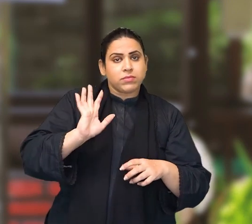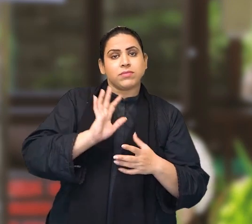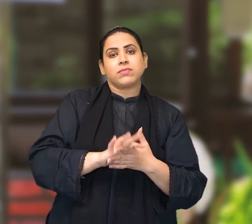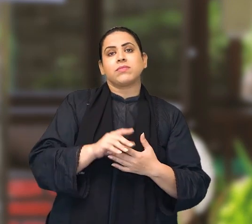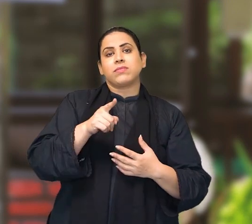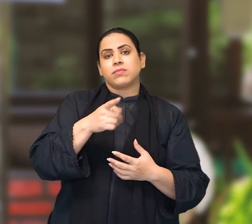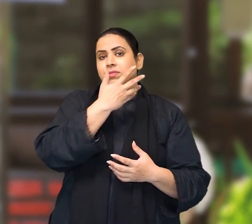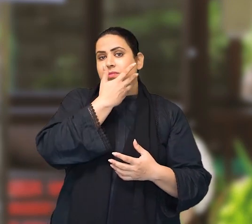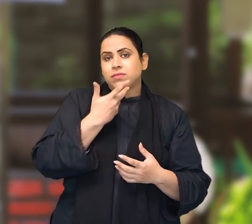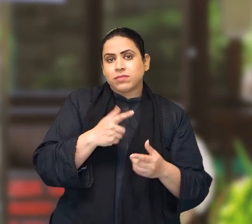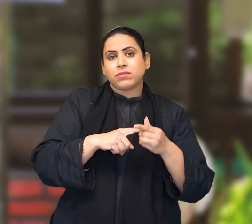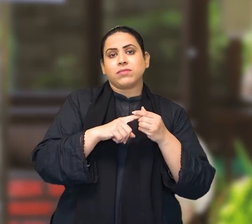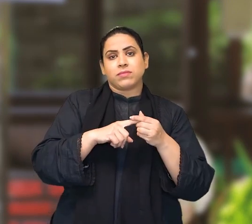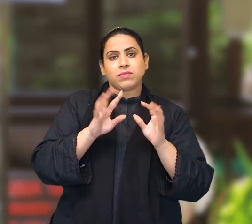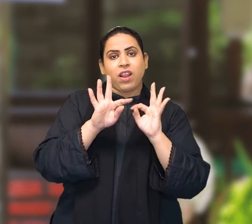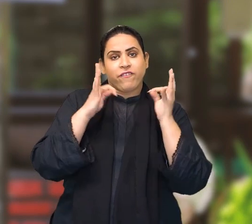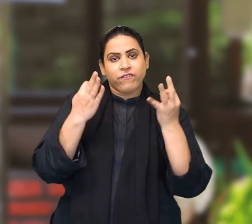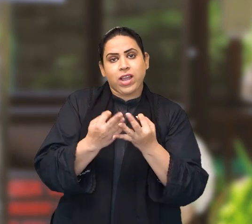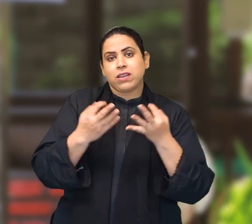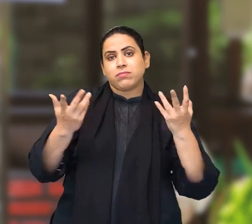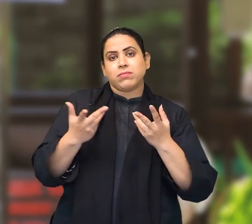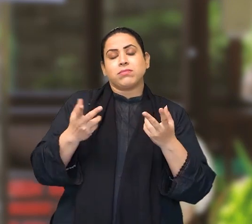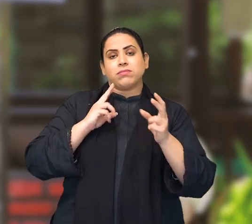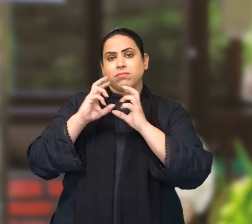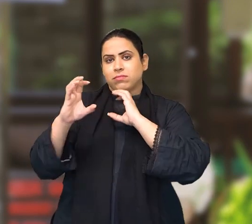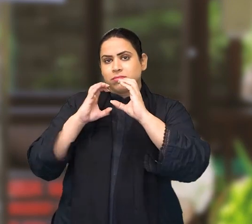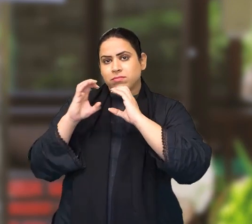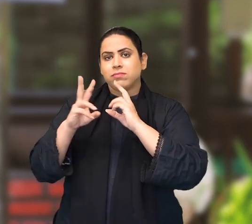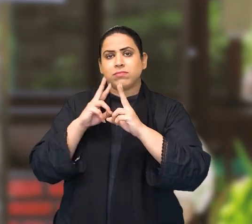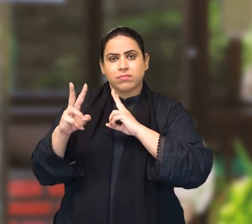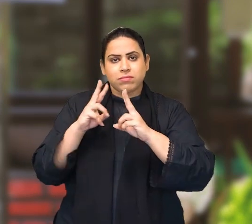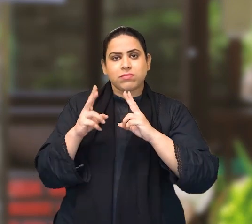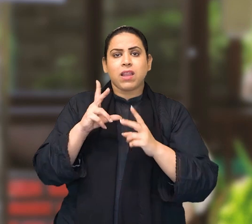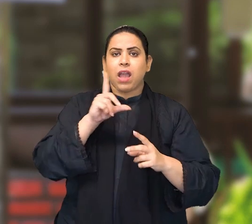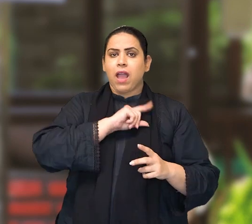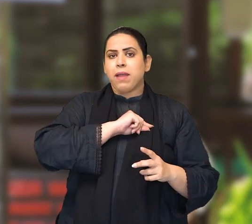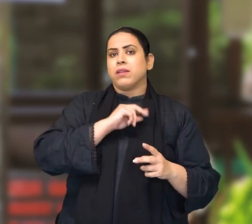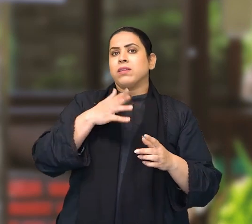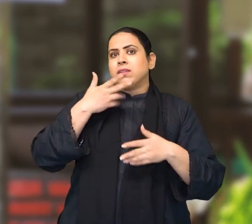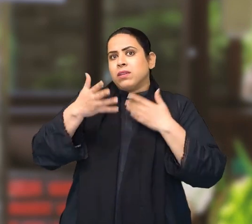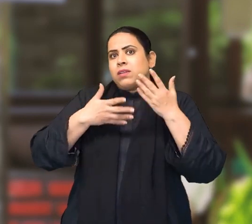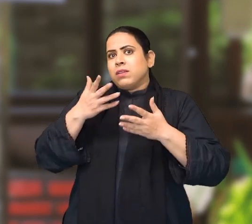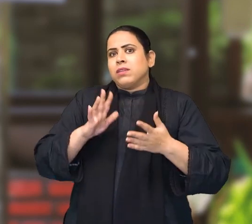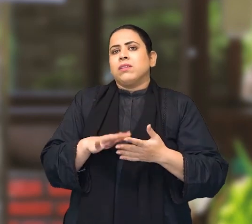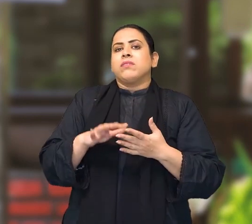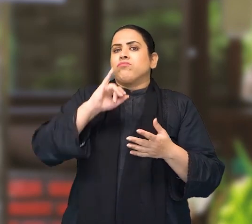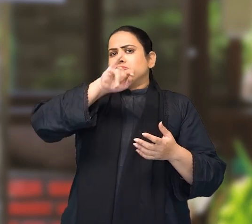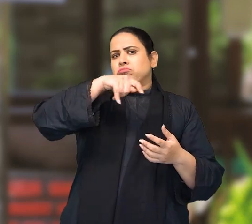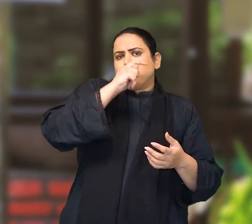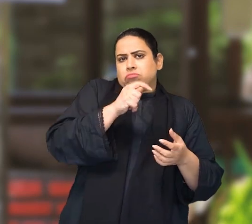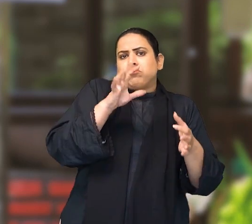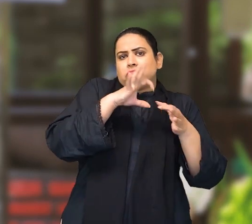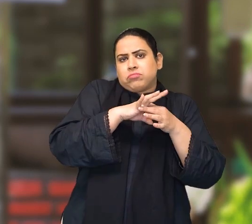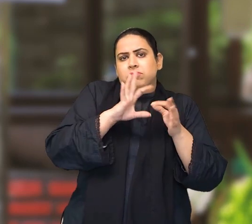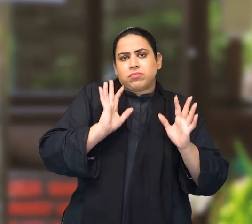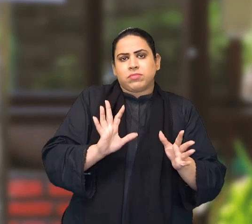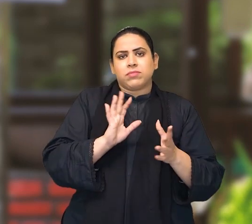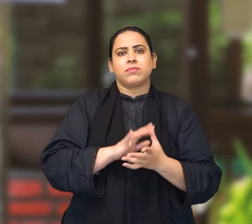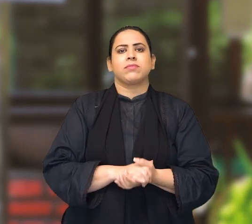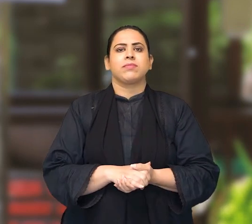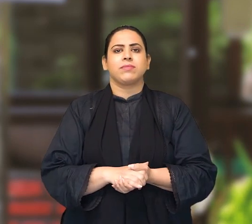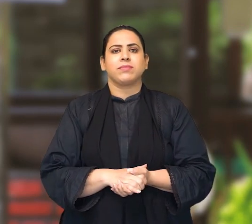lot of experiences when you meet their families, when you discuss things, there are so much personal stuff. वो लोग जो